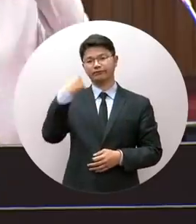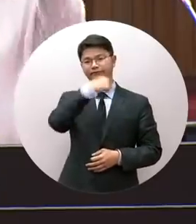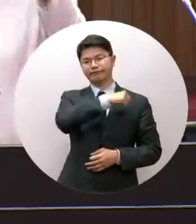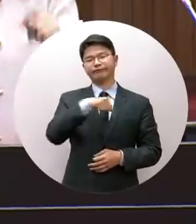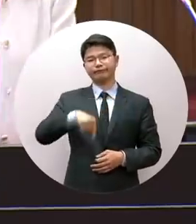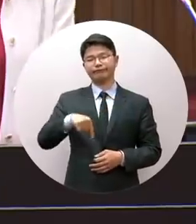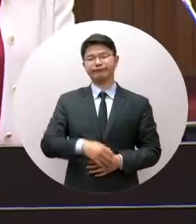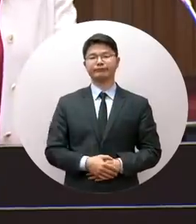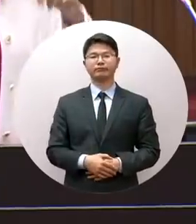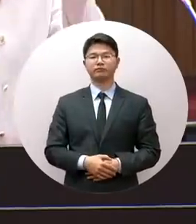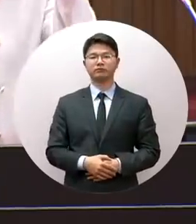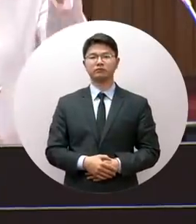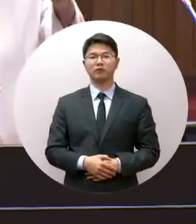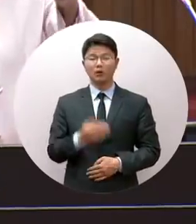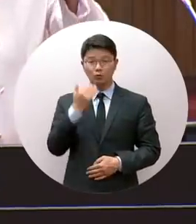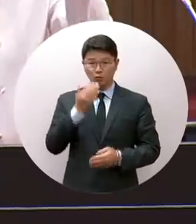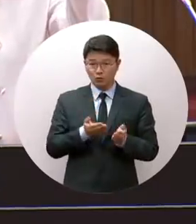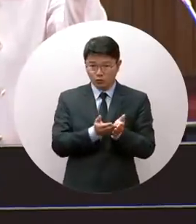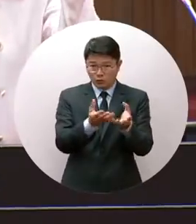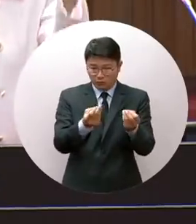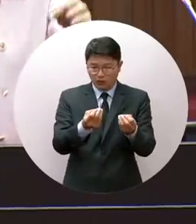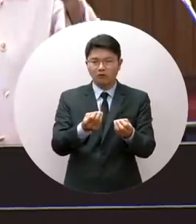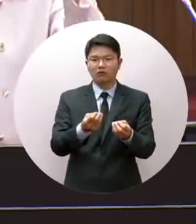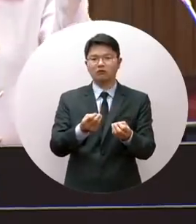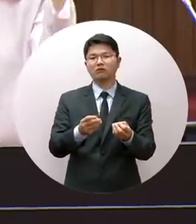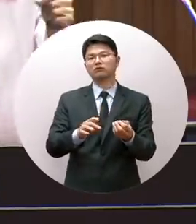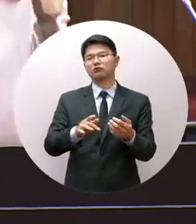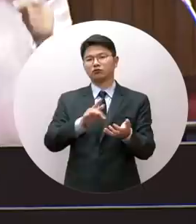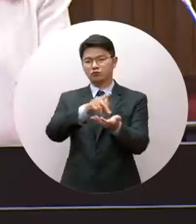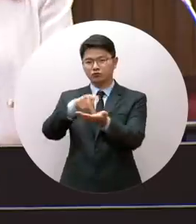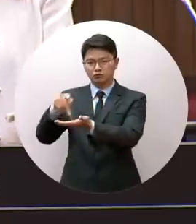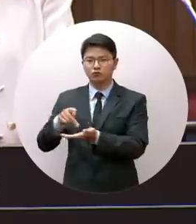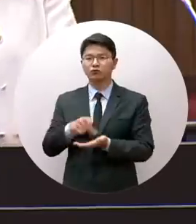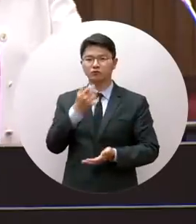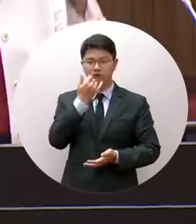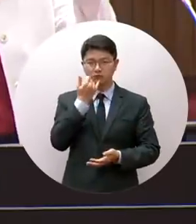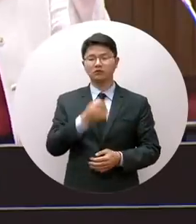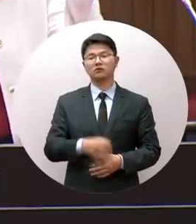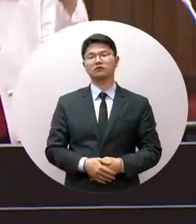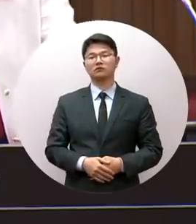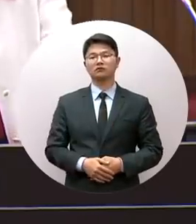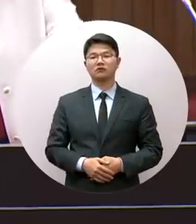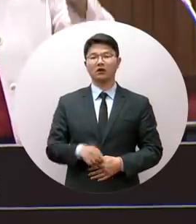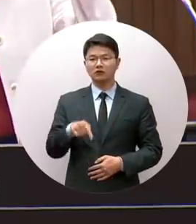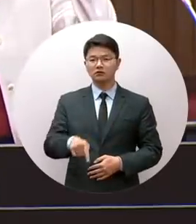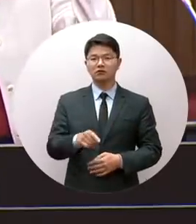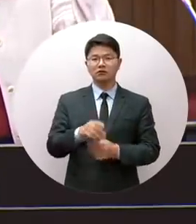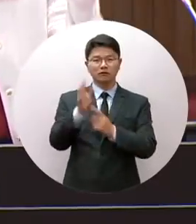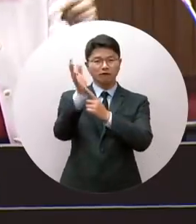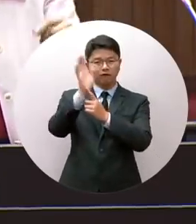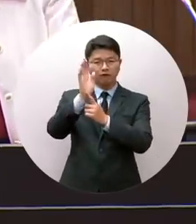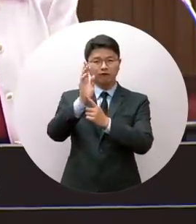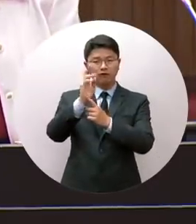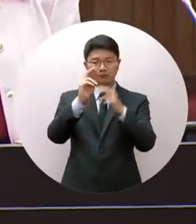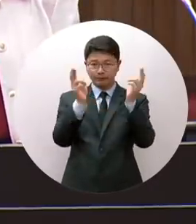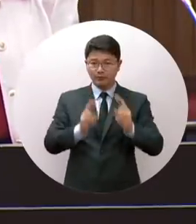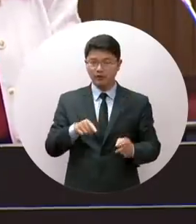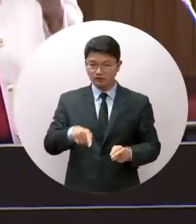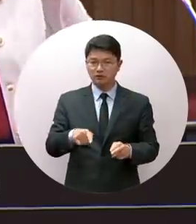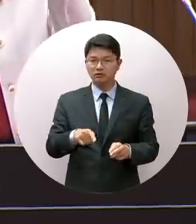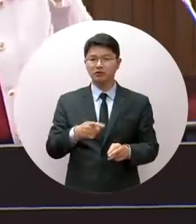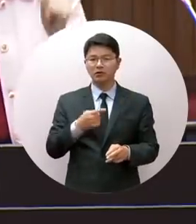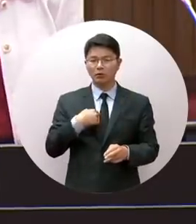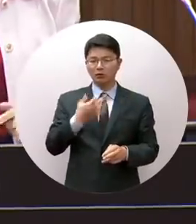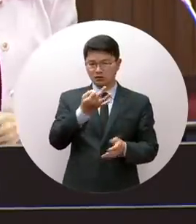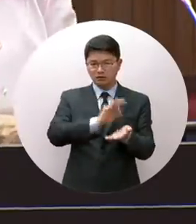好，问题来了，这个产业我们要不要学到技术？我们用好的价钱买，我们要学的就是技